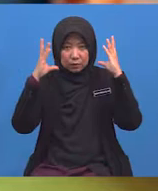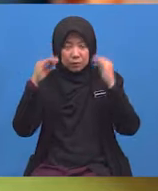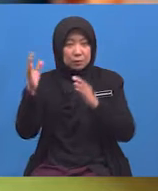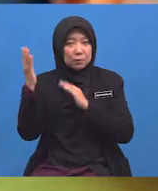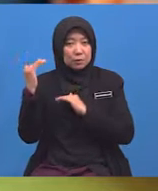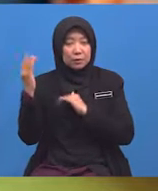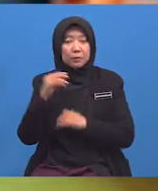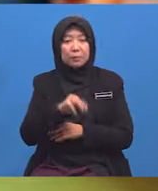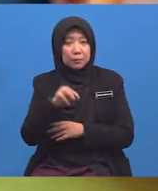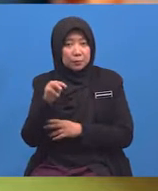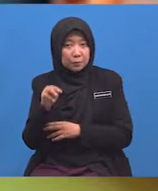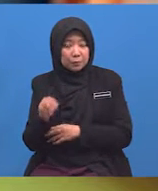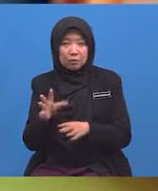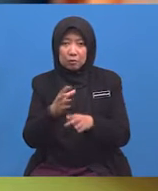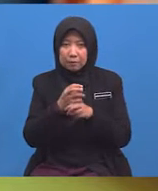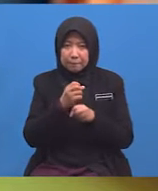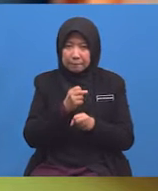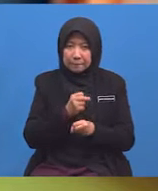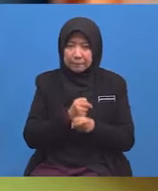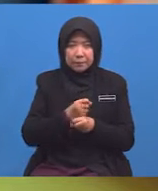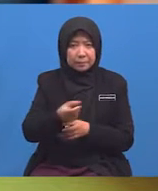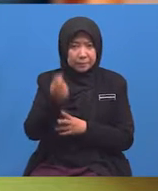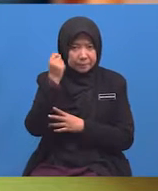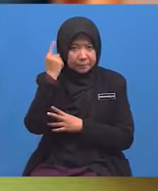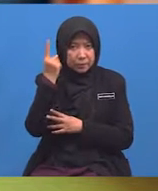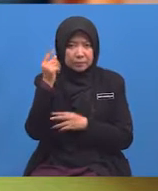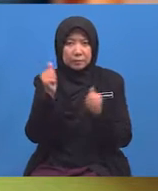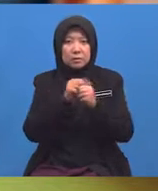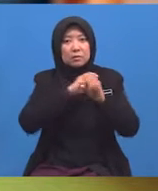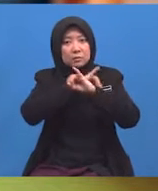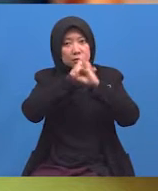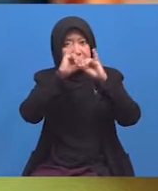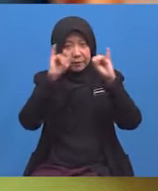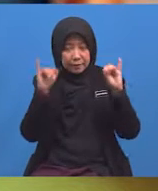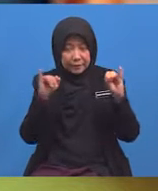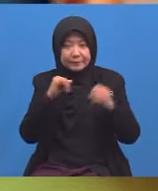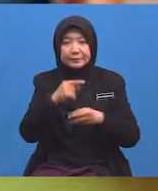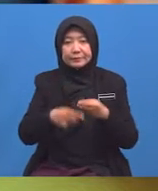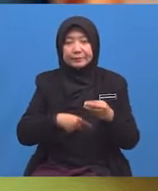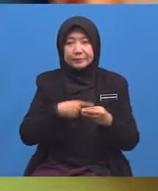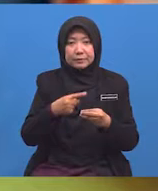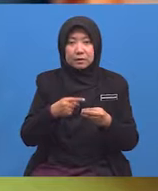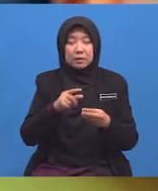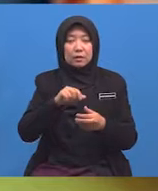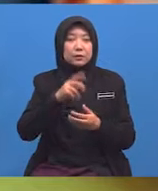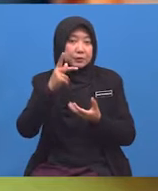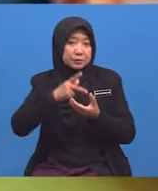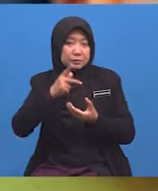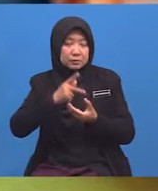berharap murid-murid dapat memahami dengan jelas mengenai